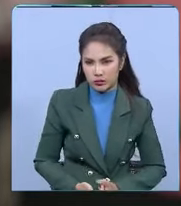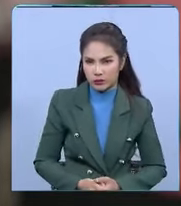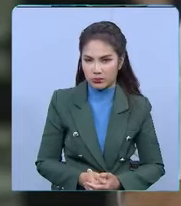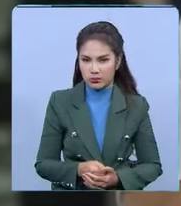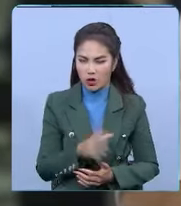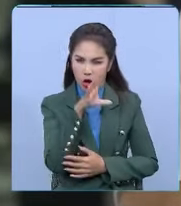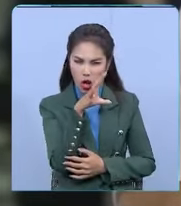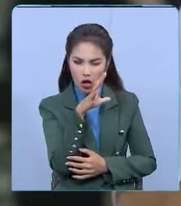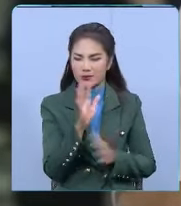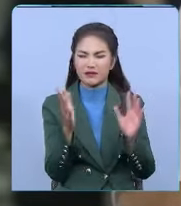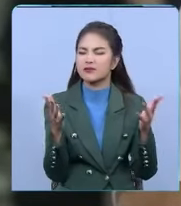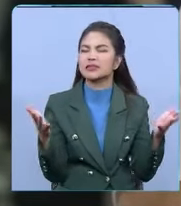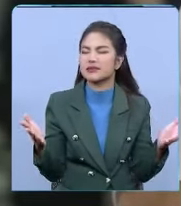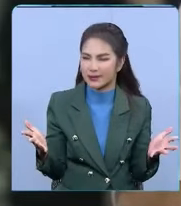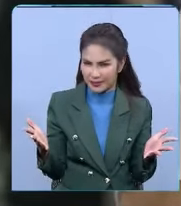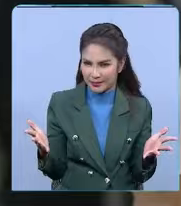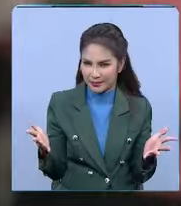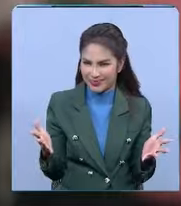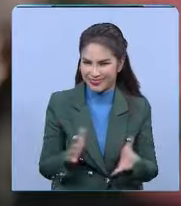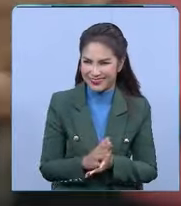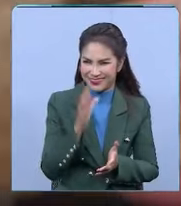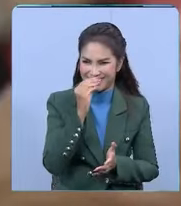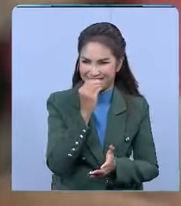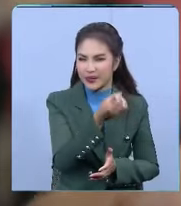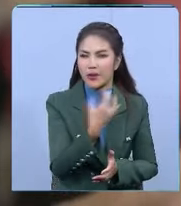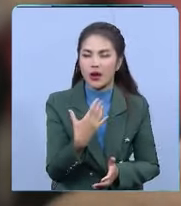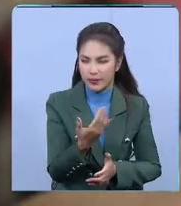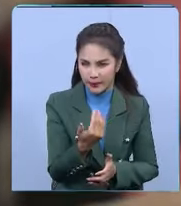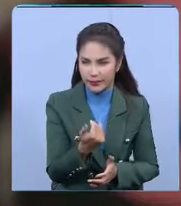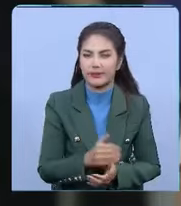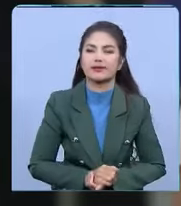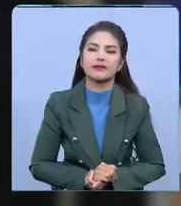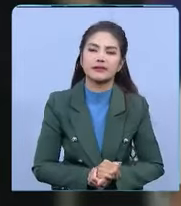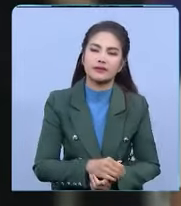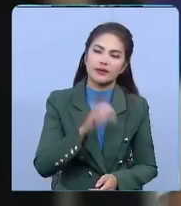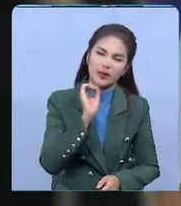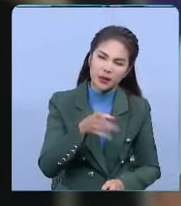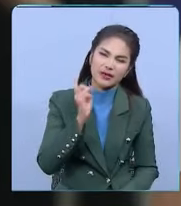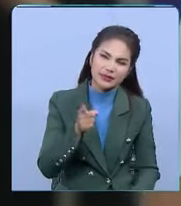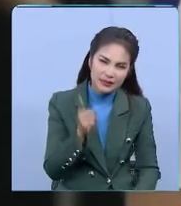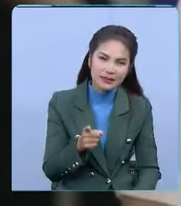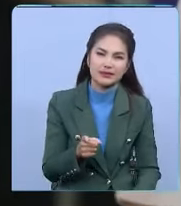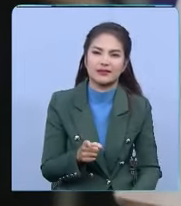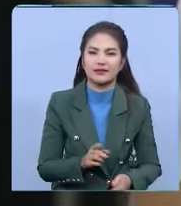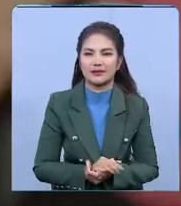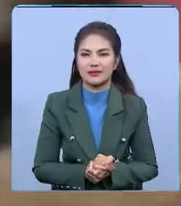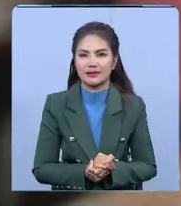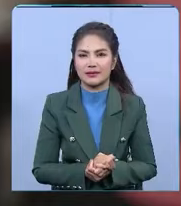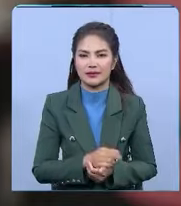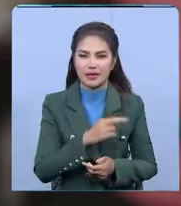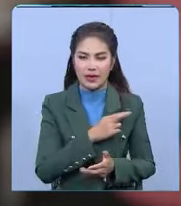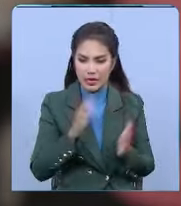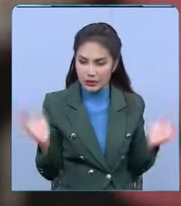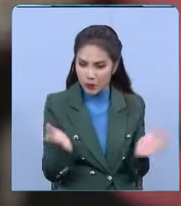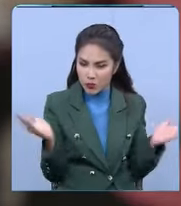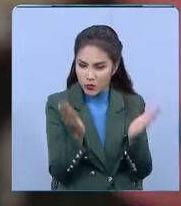ไงอ้าวงูคุณว่าสิ เขาบอกว่าอย่างที่บอกไหมฮะว่าจริงๆแล้วเรื่องแต่ละเรื่องเนี่ยลุงป้อมเนี่ยอยู่ด้านหลังวางแผน